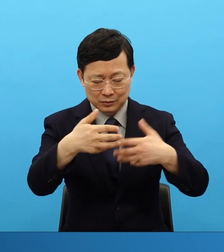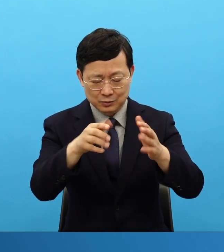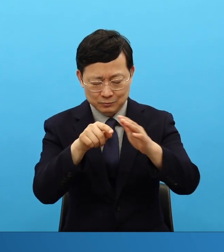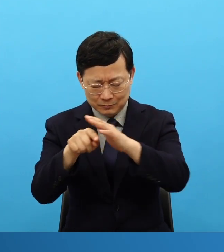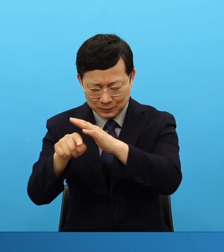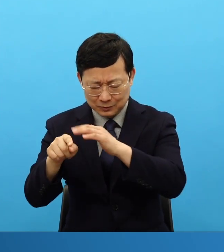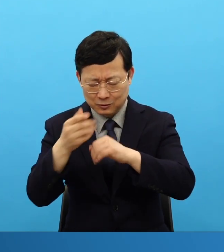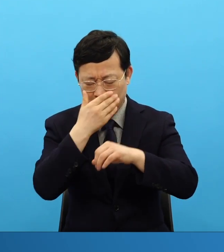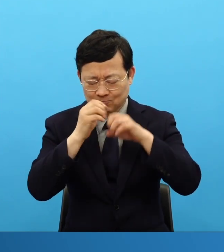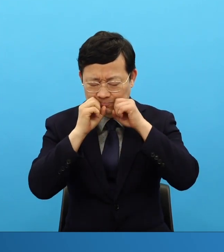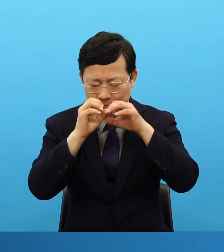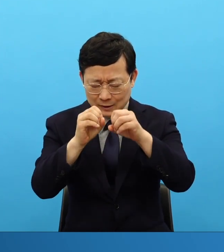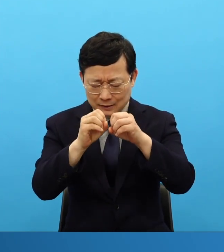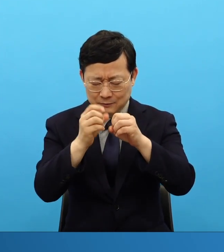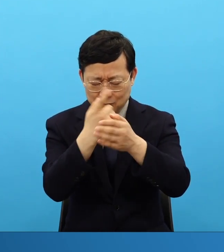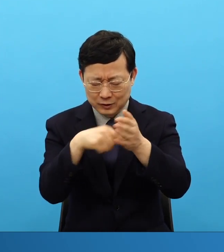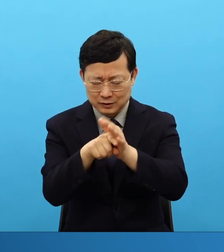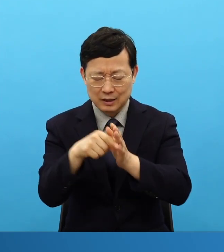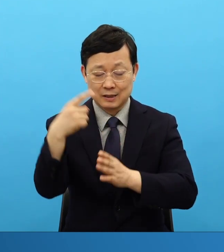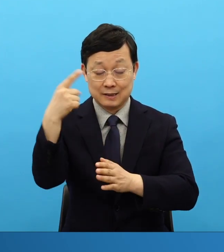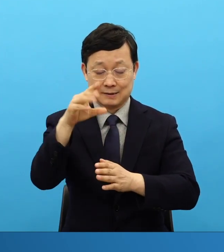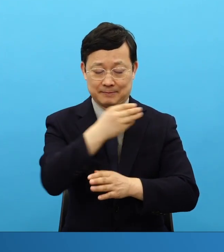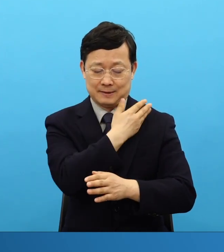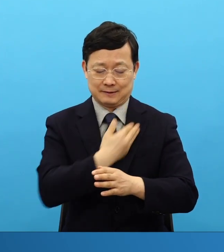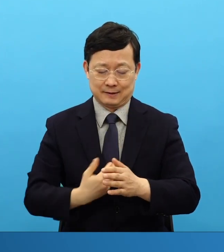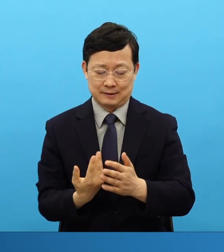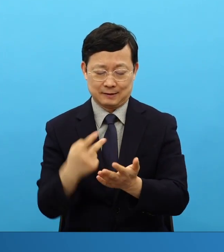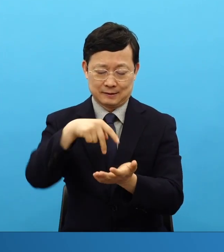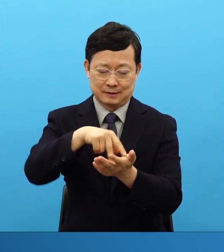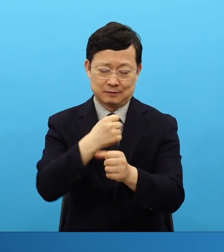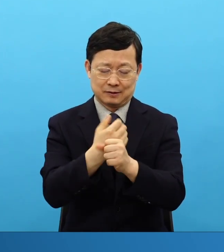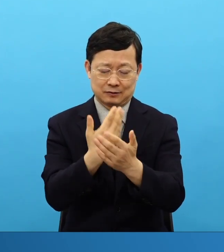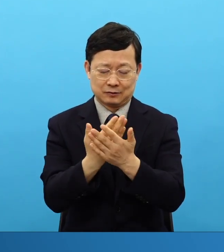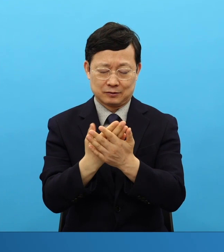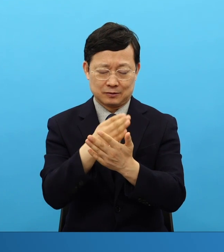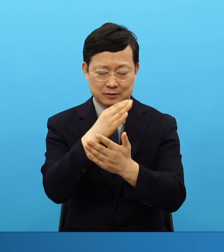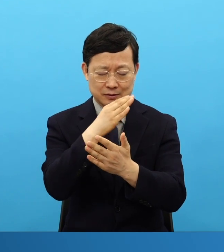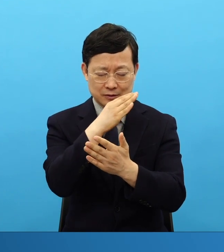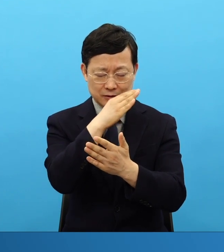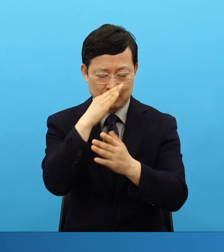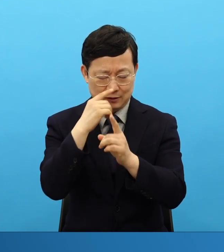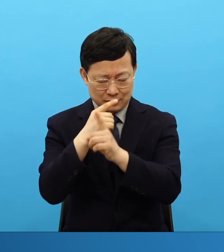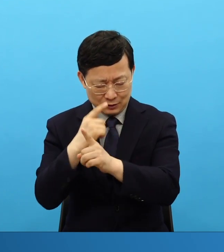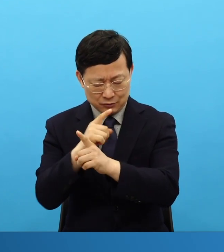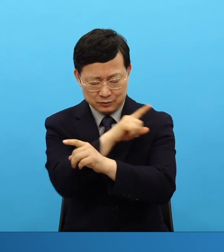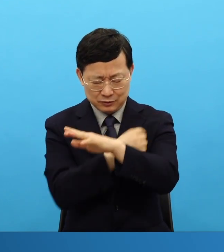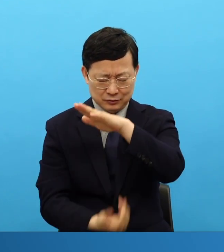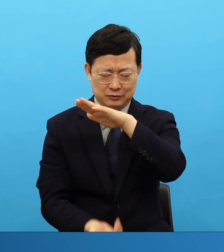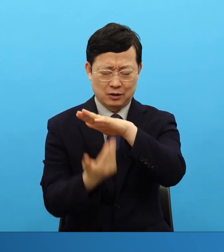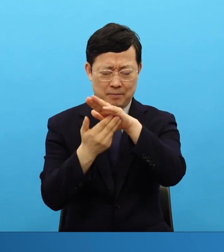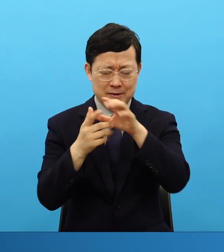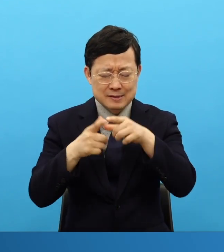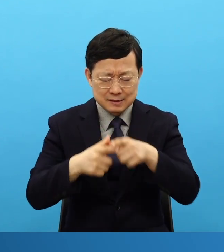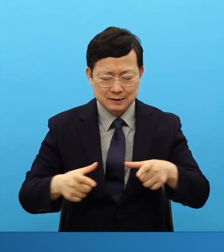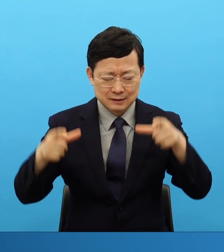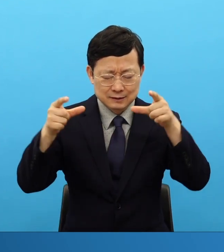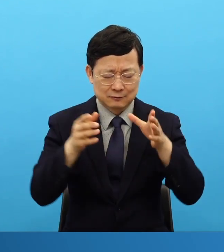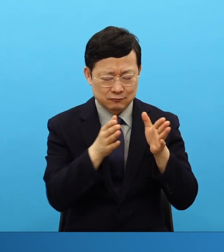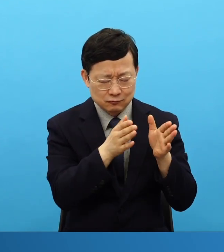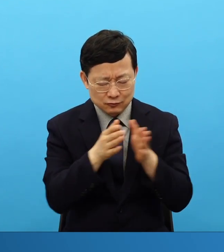복음하는 1천만 제자가 세워지게 하시고 치유와 서밋의 그릇이 준비되게 하옵소서.